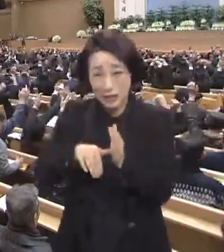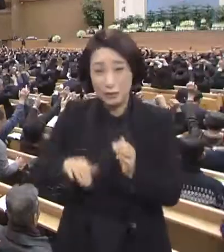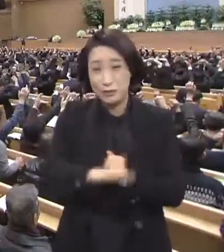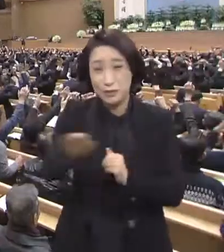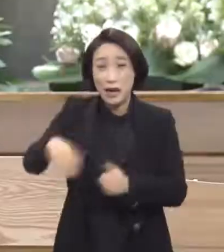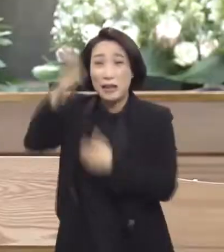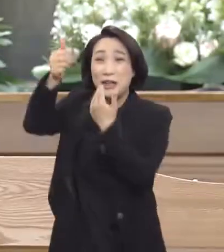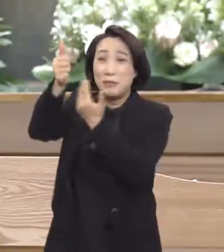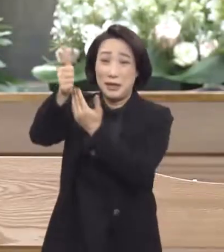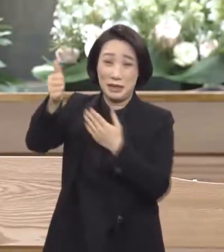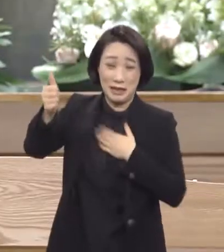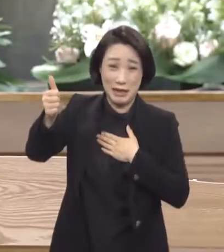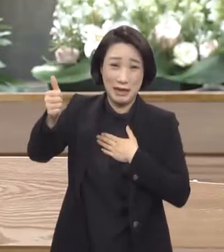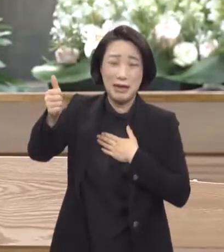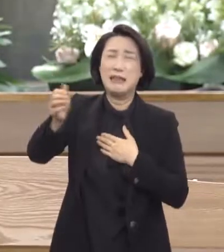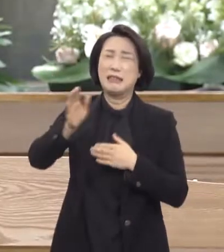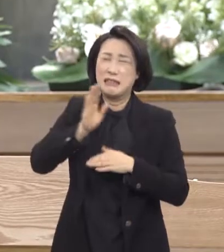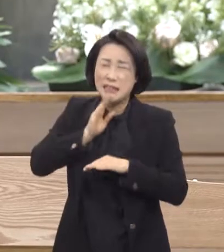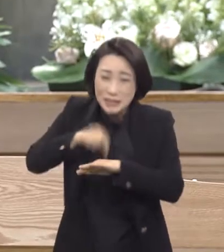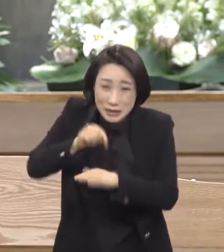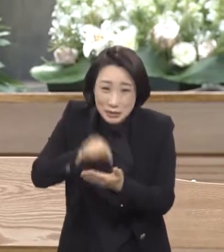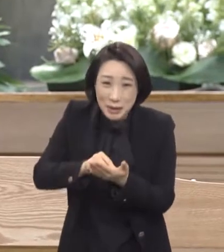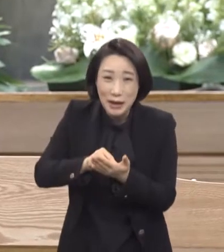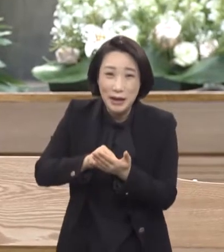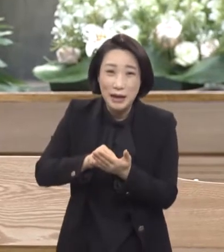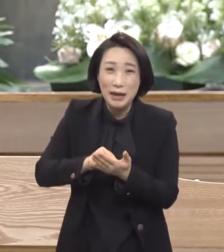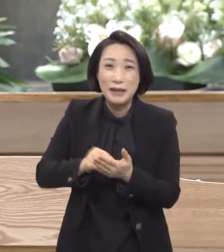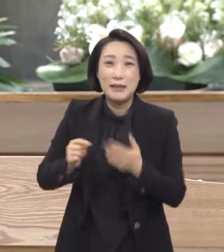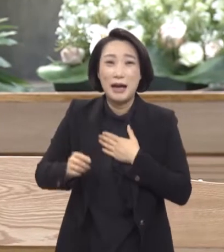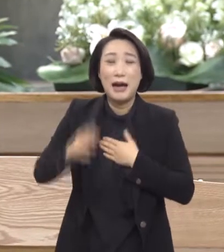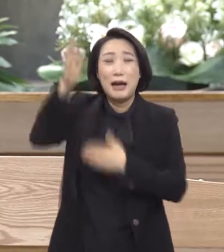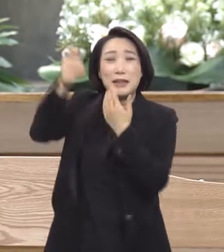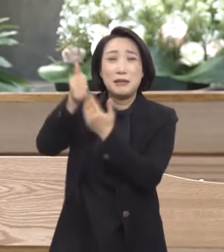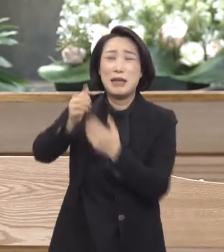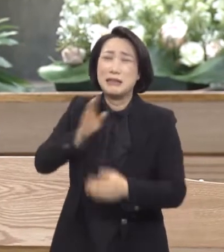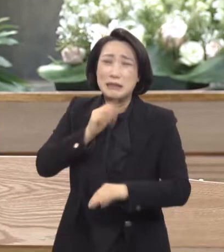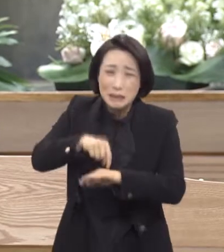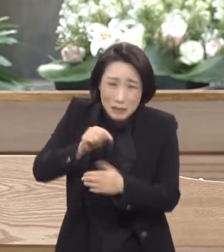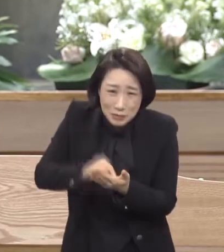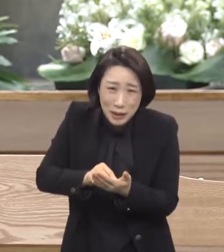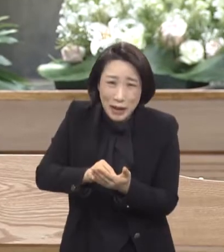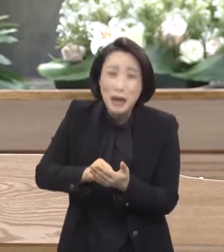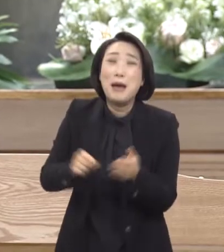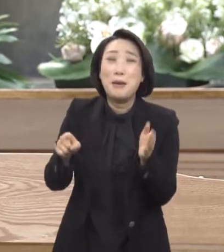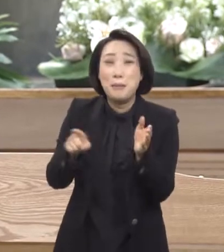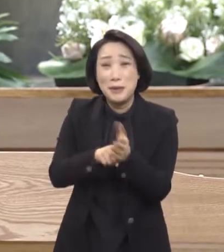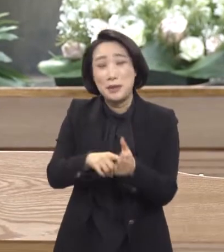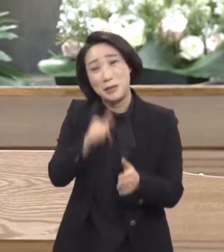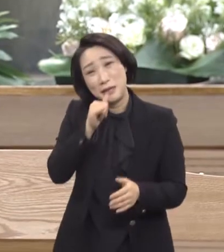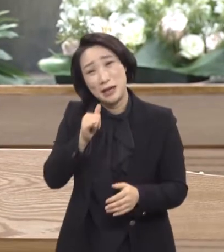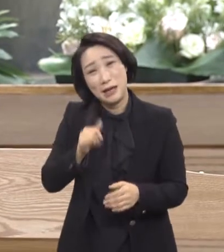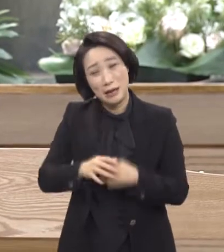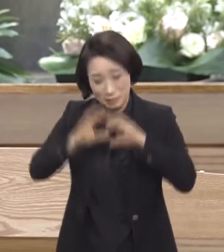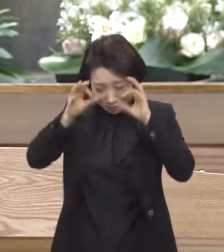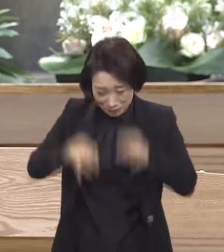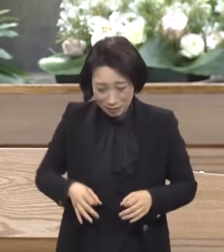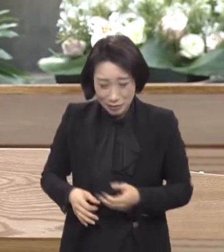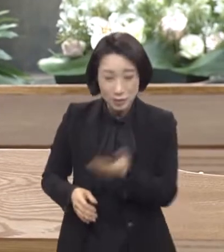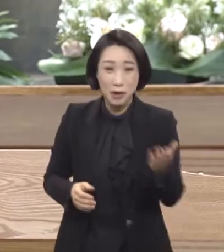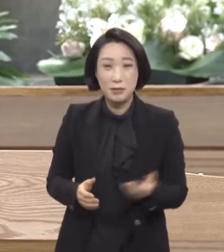하나님에 대한 진실한, 우리가 하나님에 대한 진실한 믿음이 있었던가,